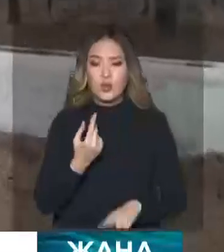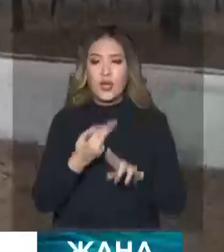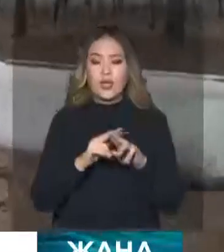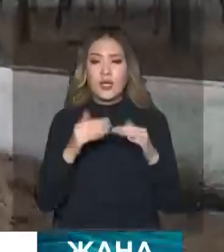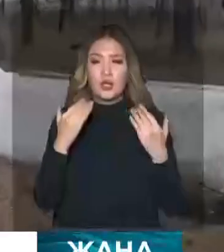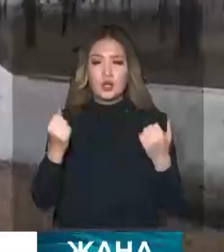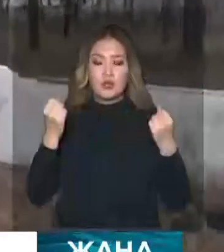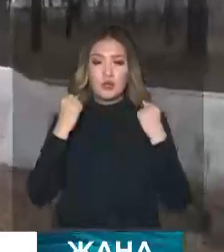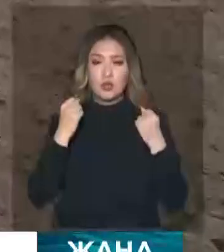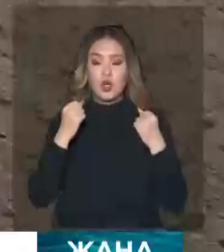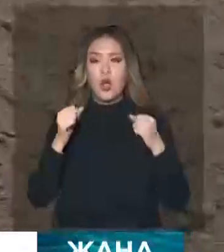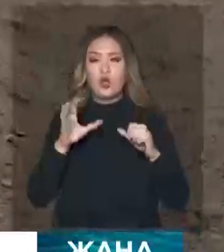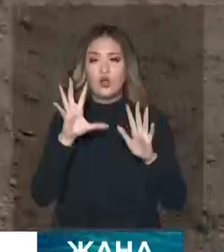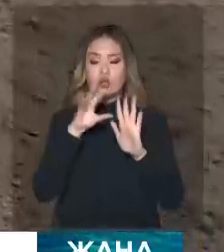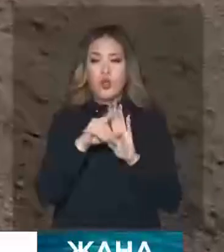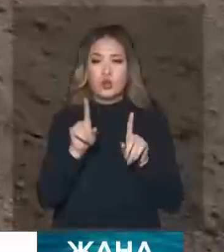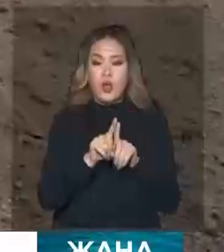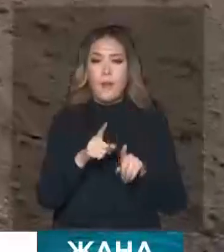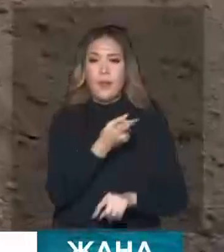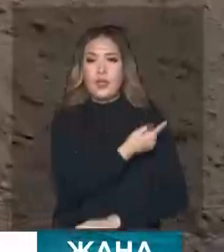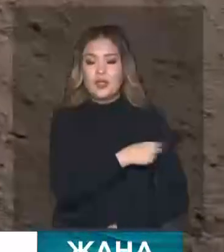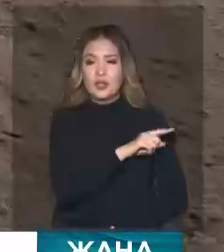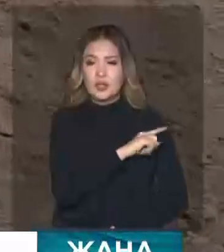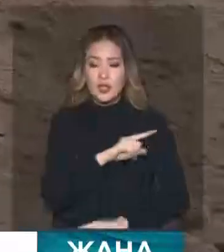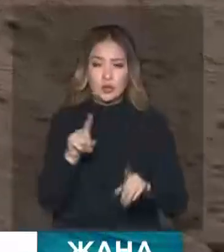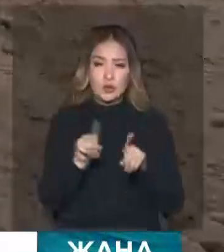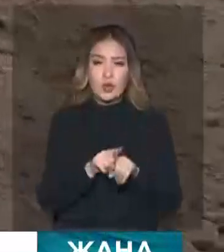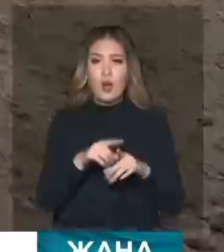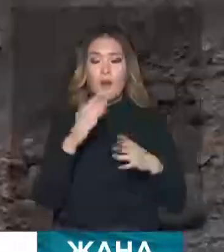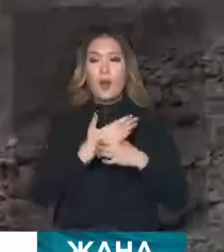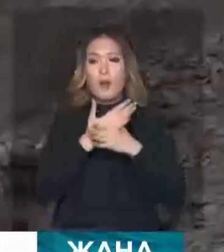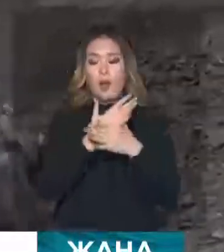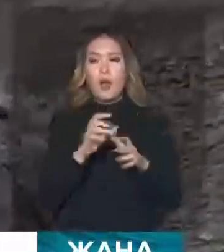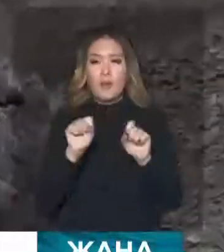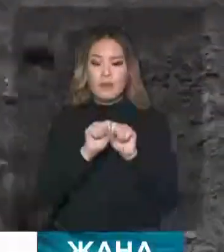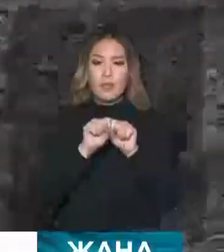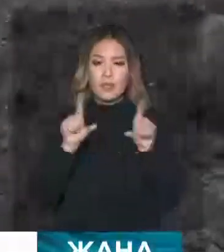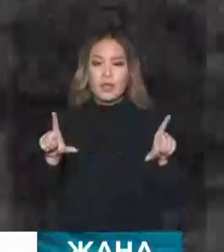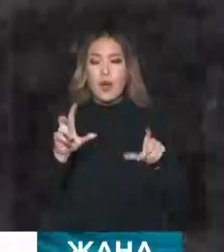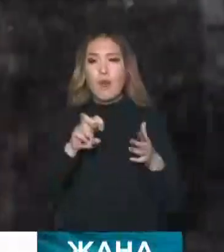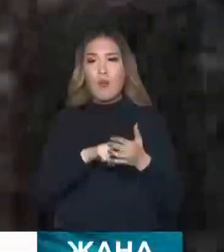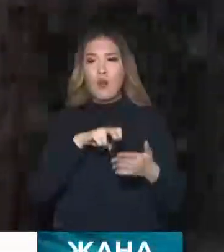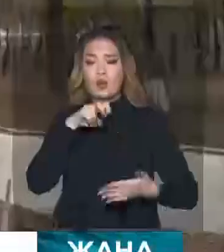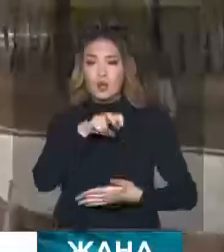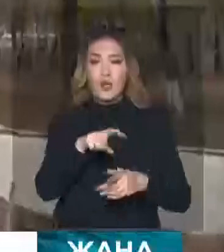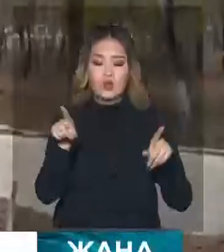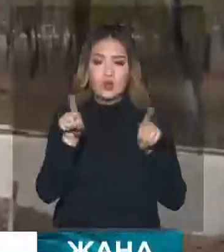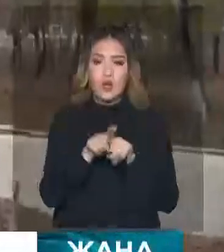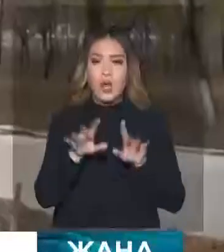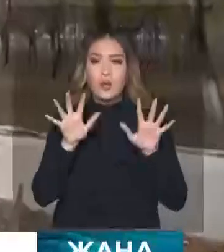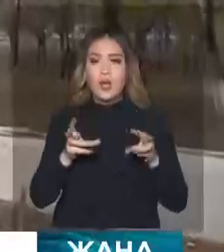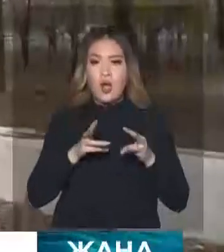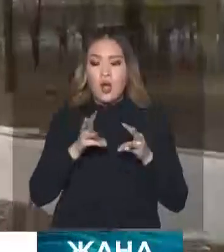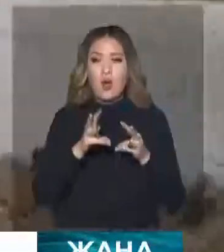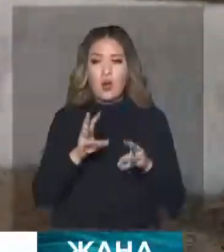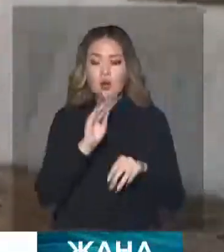жаңадан спорт кешени бой көтөргөн, тургундар медициналык кызмет менен де камтылган, мектеп пен почтада эл ийгилигине жумуш жасауда, көгүлдүр отун